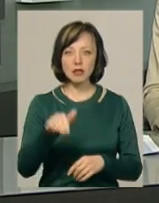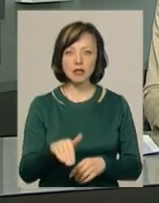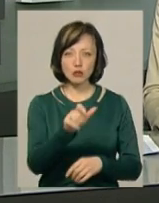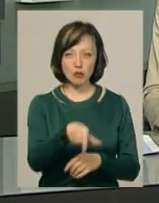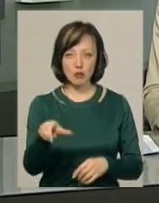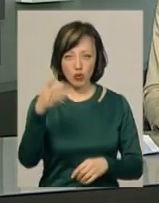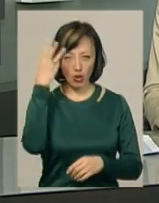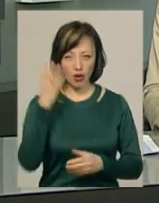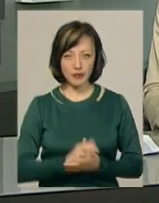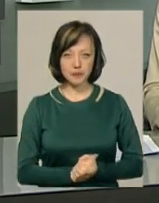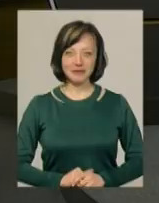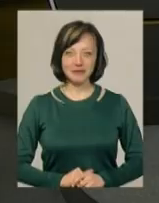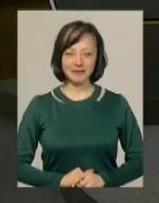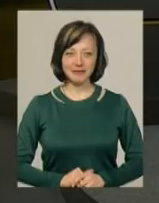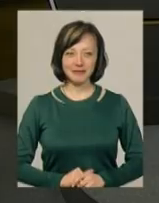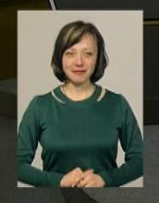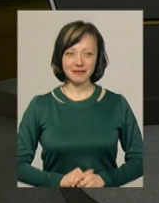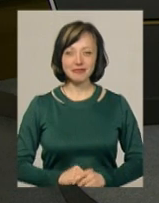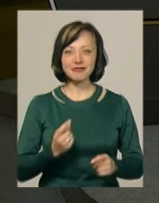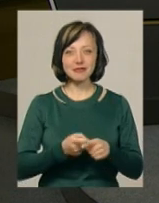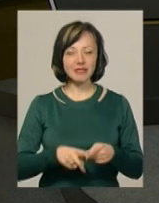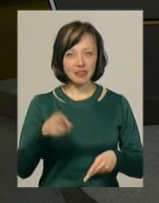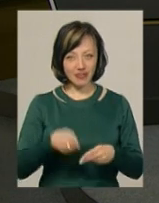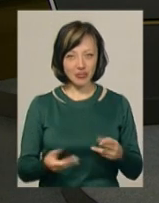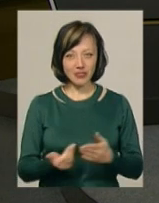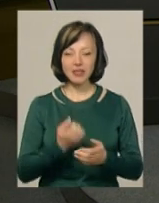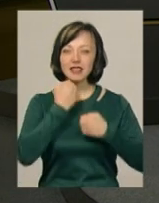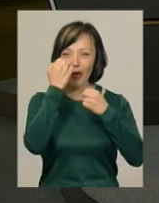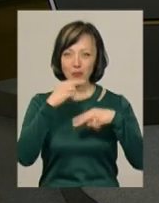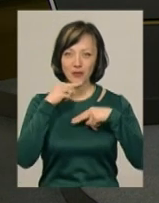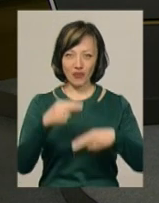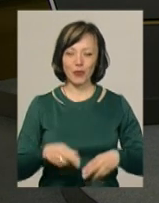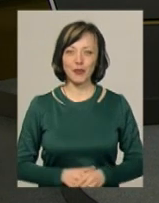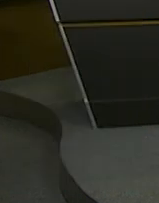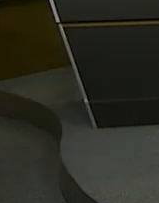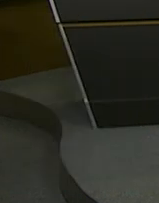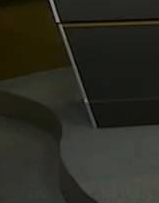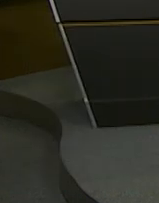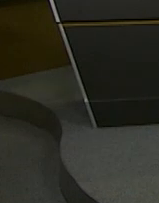подолян. На цьому ми завершимо випуск. Дякуємо вам за увагу.